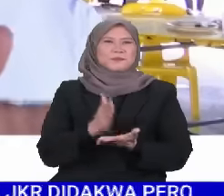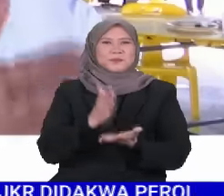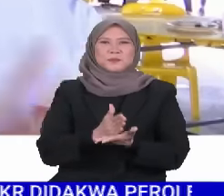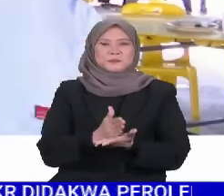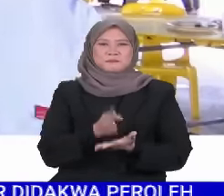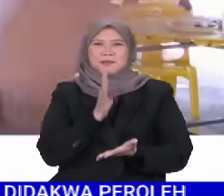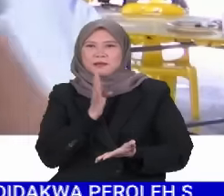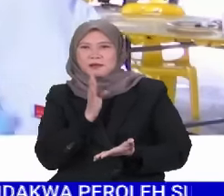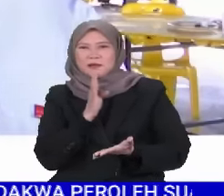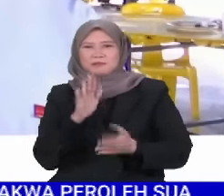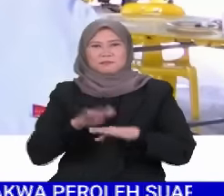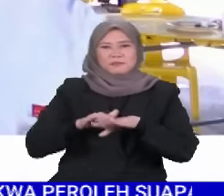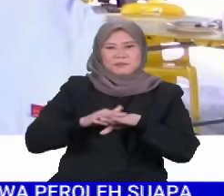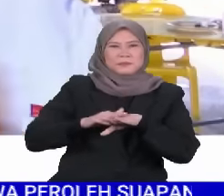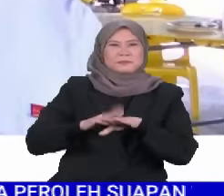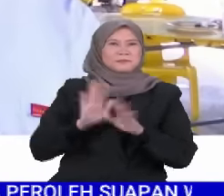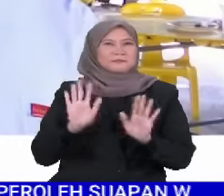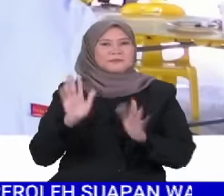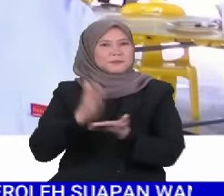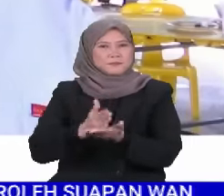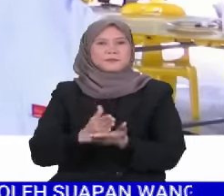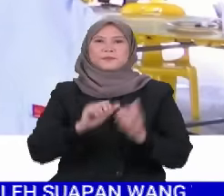apa ini kemping